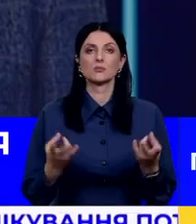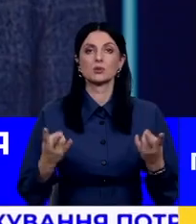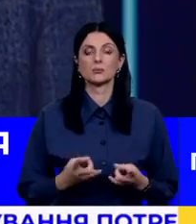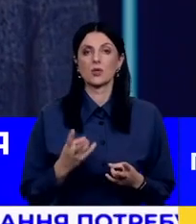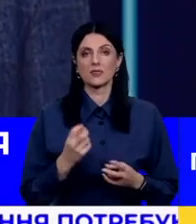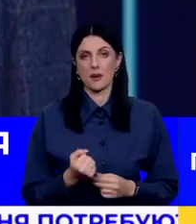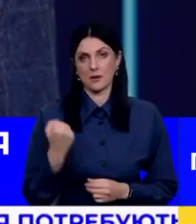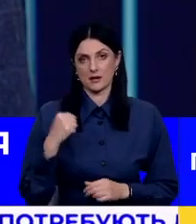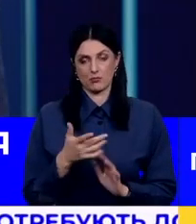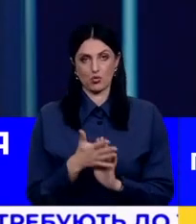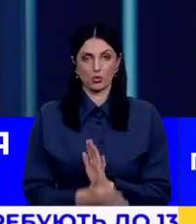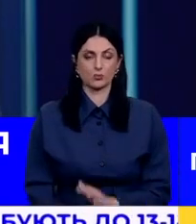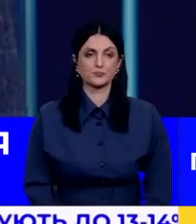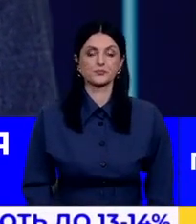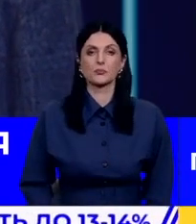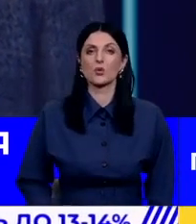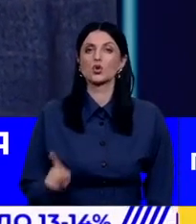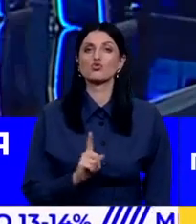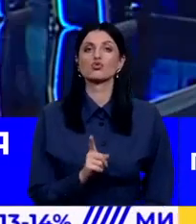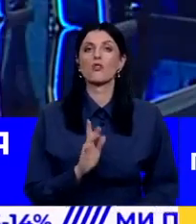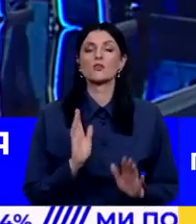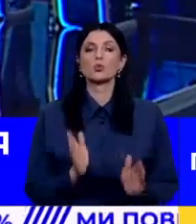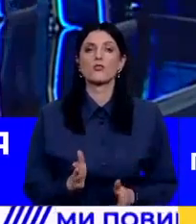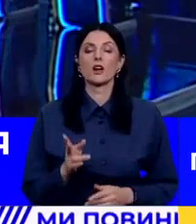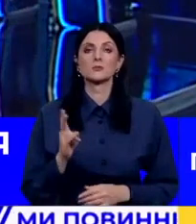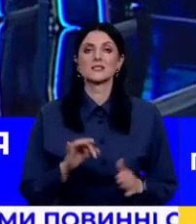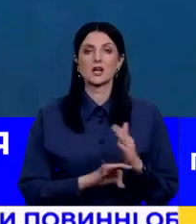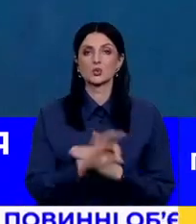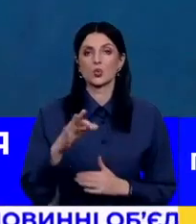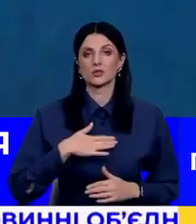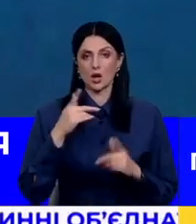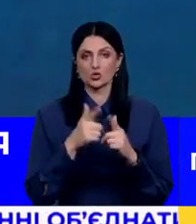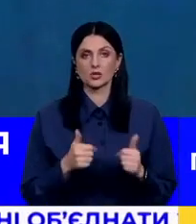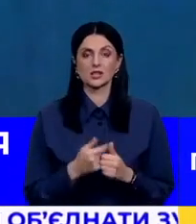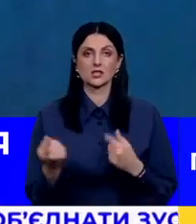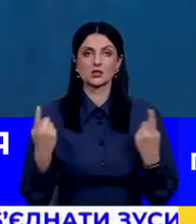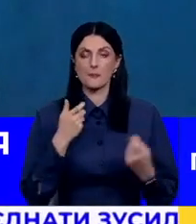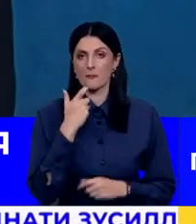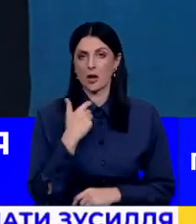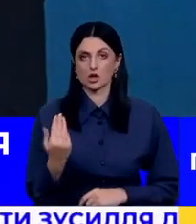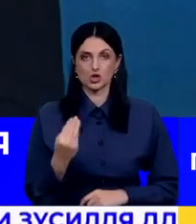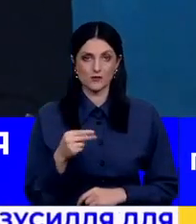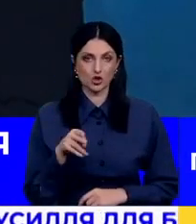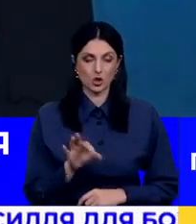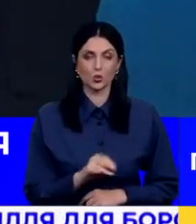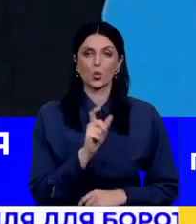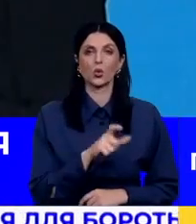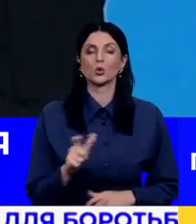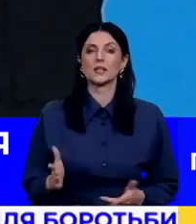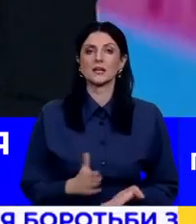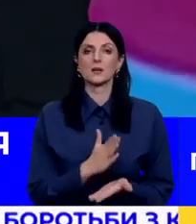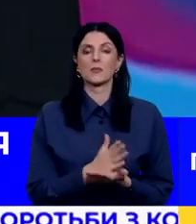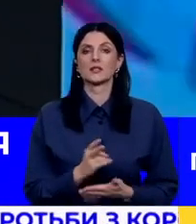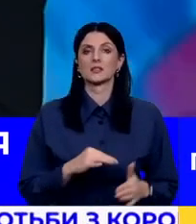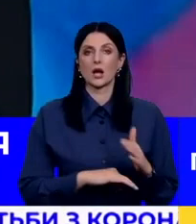хорошо. Что відбуватиметься тоді на сході нашої країни, якщо от за інформацією пані Шевченко, так, люди, які мають на сході